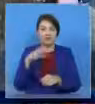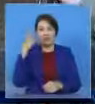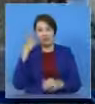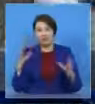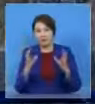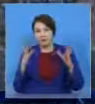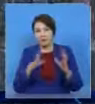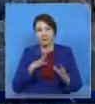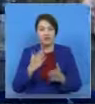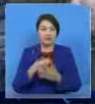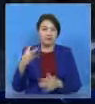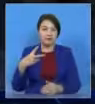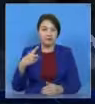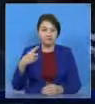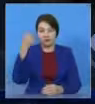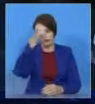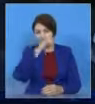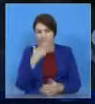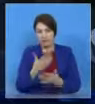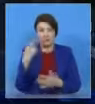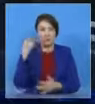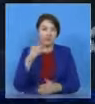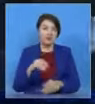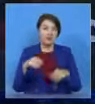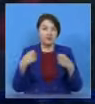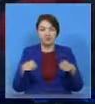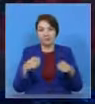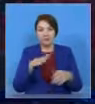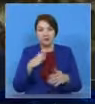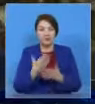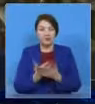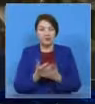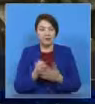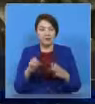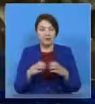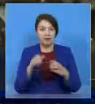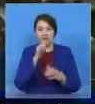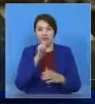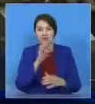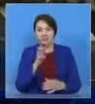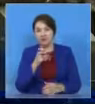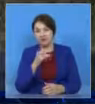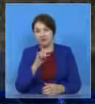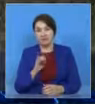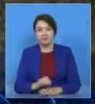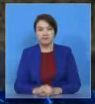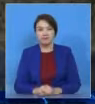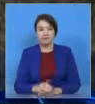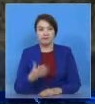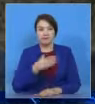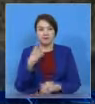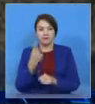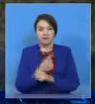овощехранилище, где хранится урожай 2021 года. Качество продукции оценили представители Национального центра экспертизы и сертификации. Мы первым